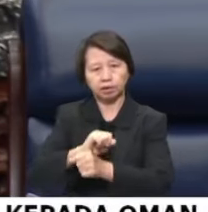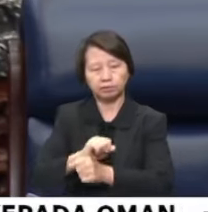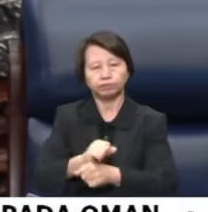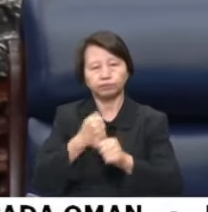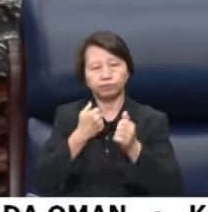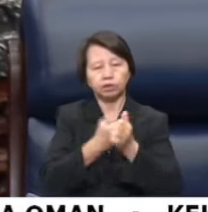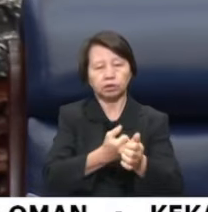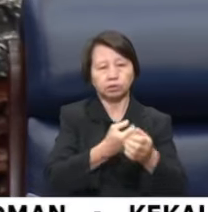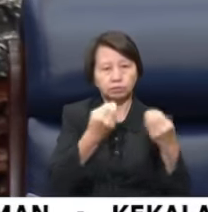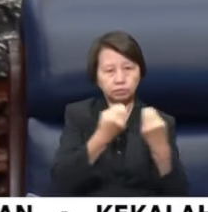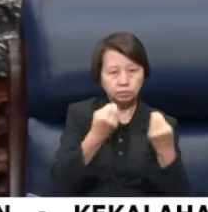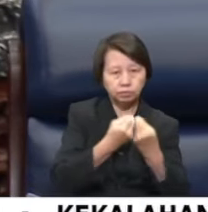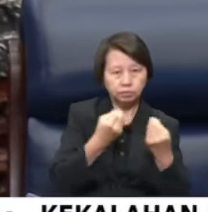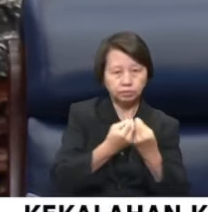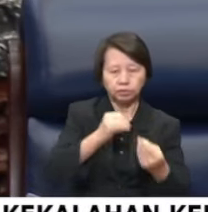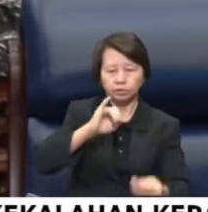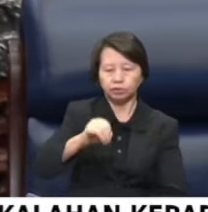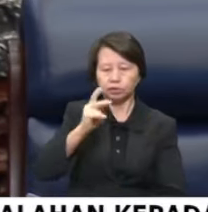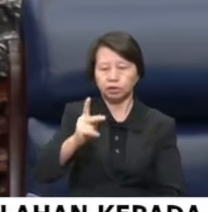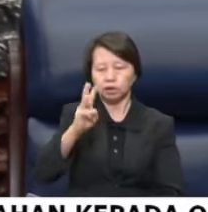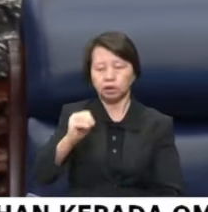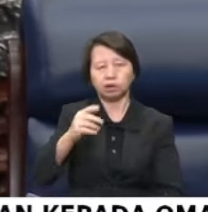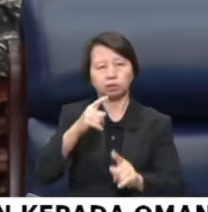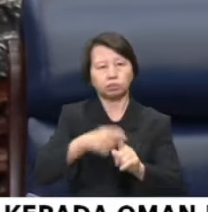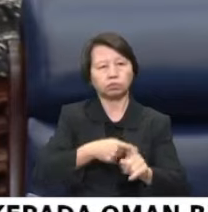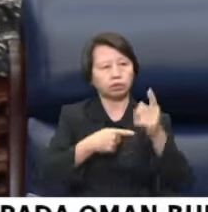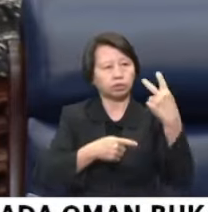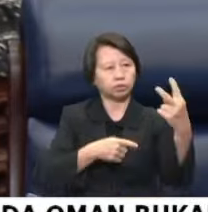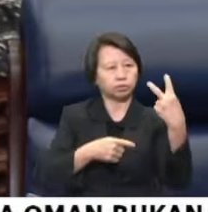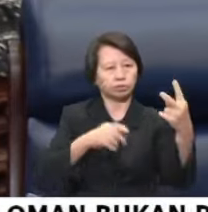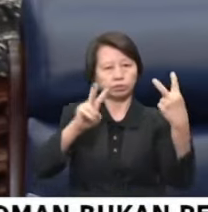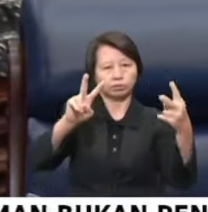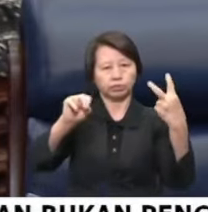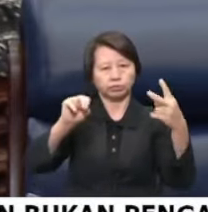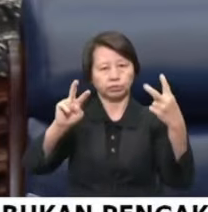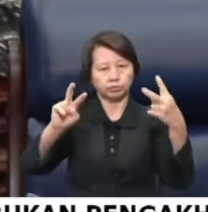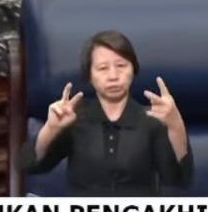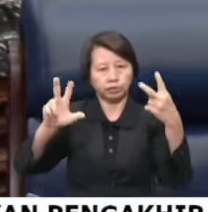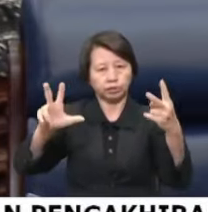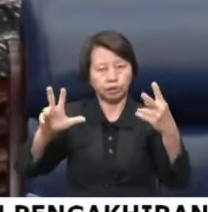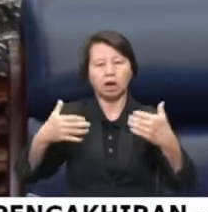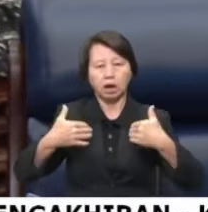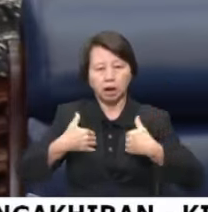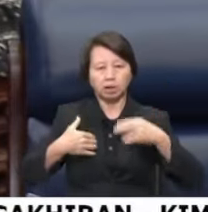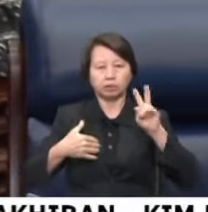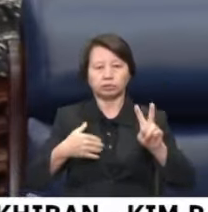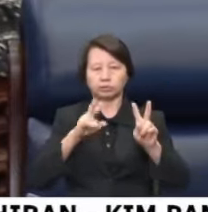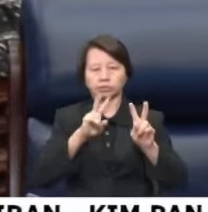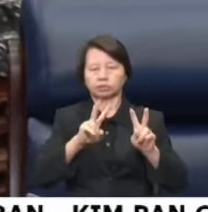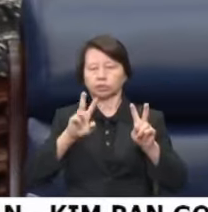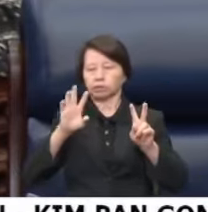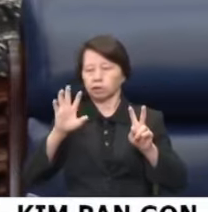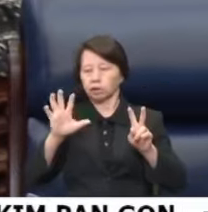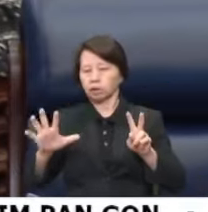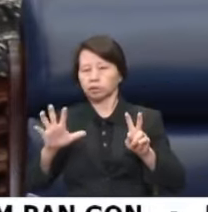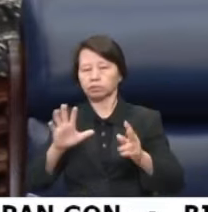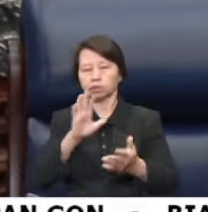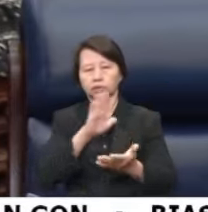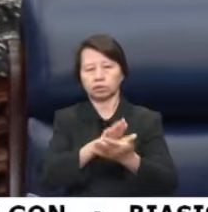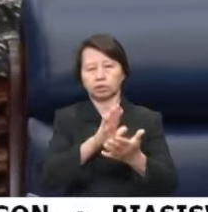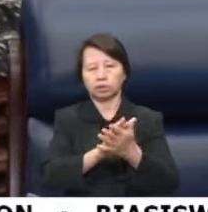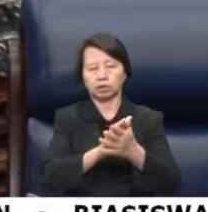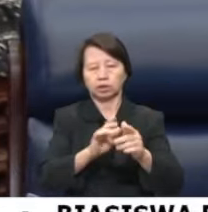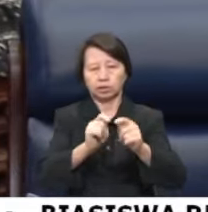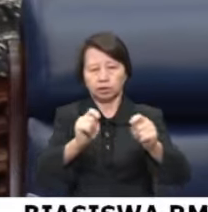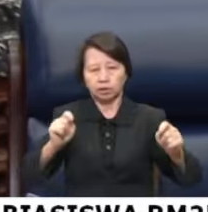statistik daripada JKM, sehingga Disember 2023, terdapat 265 buah taska tempat